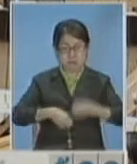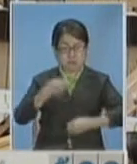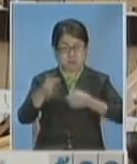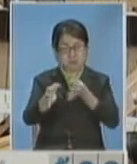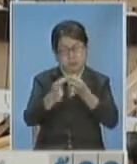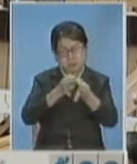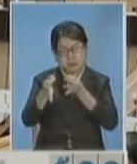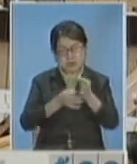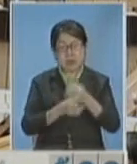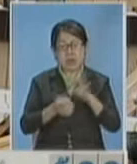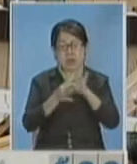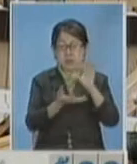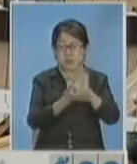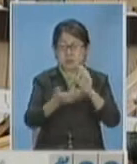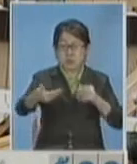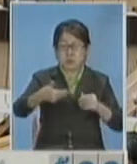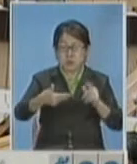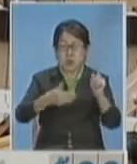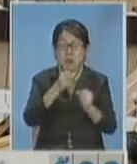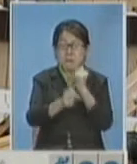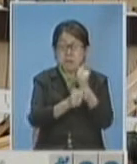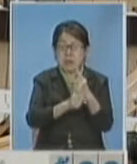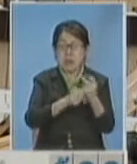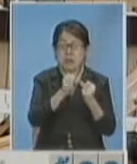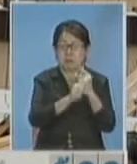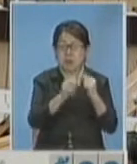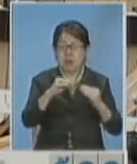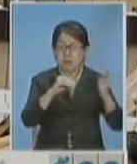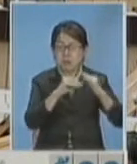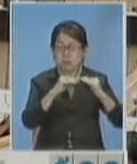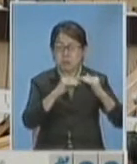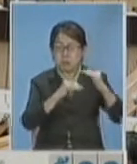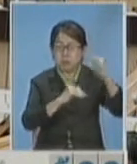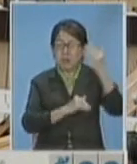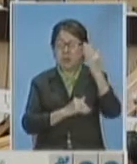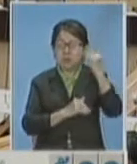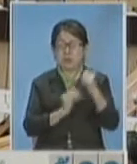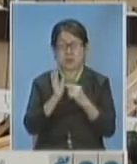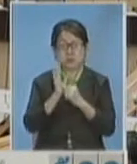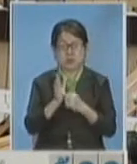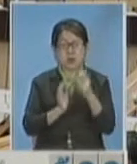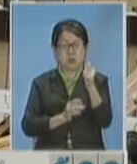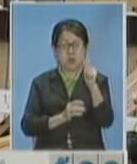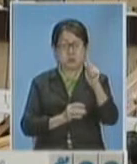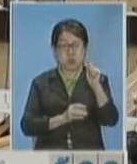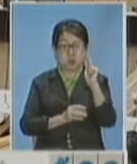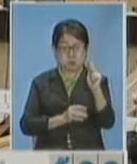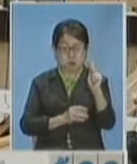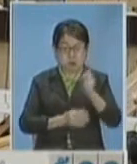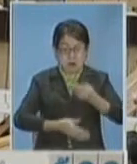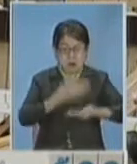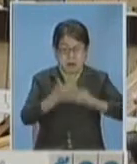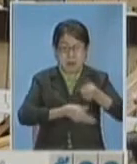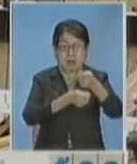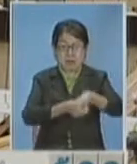ะว่างบประมาณที่ขอไว้นะคะแต่ละปีเนี่ยพุ่งสูงขึ้นมากยกตัวอย่างเช่นอตก.องค์การตลาดเพื่อเกษตรก